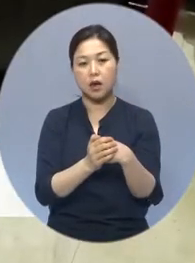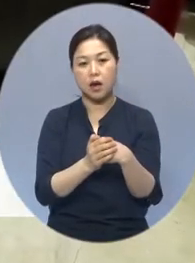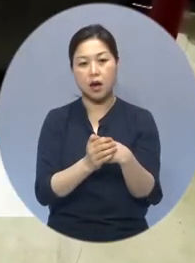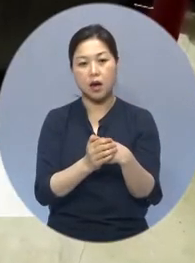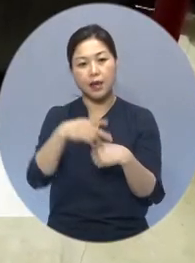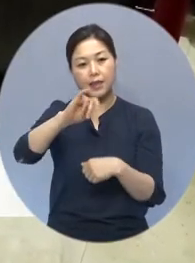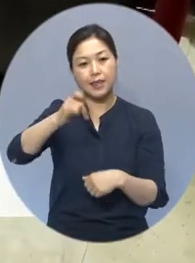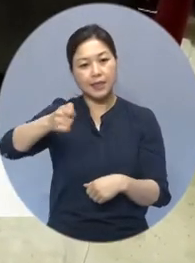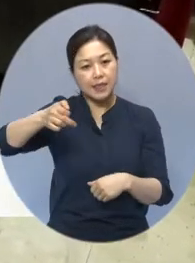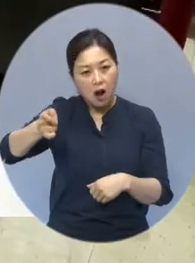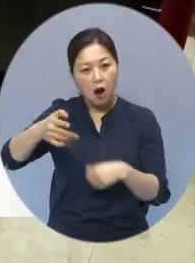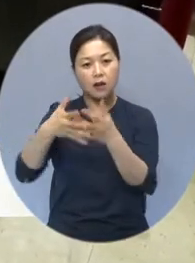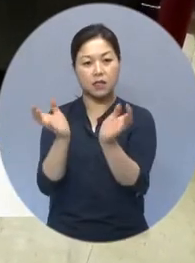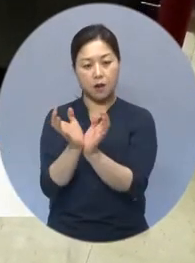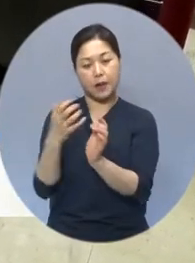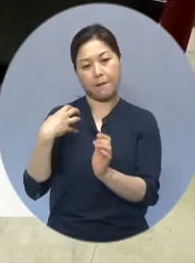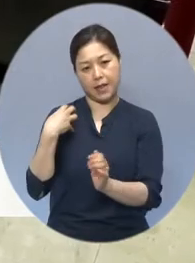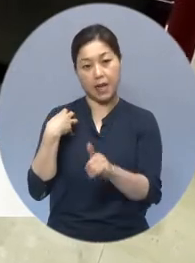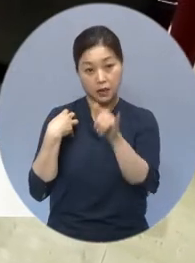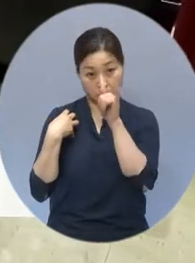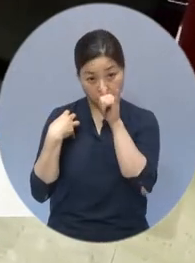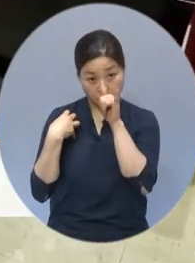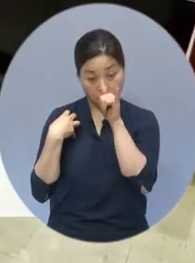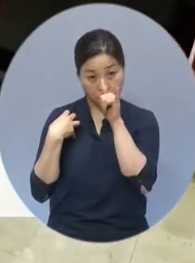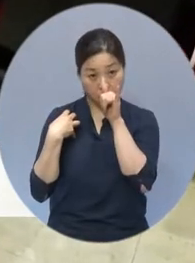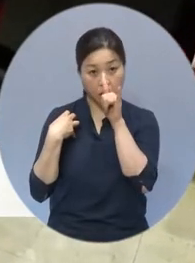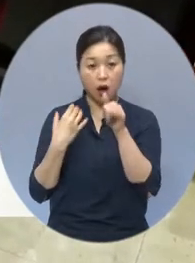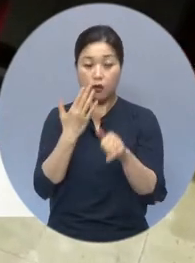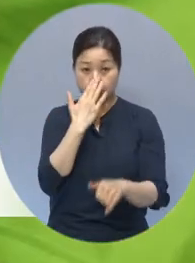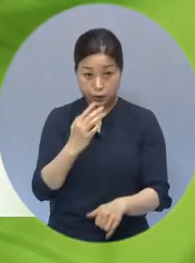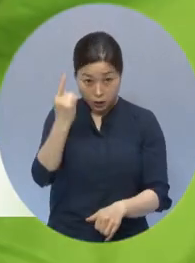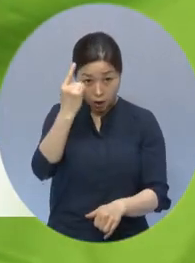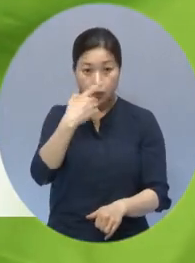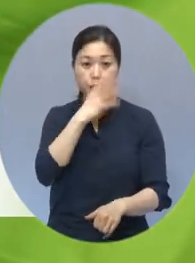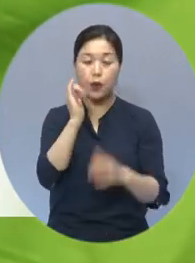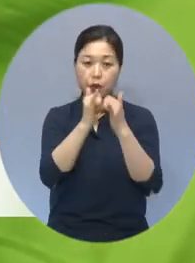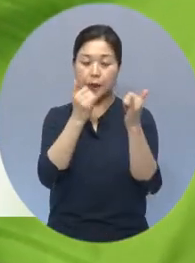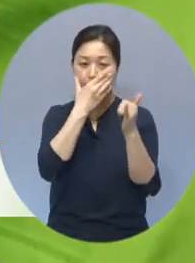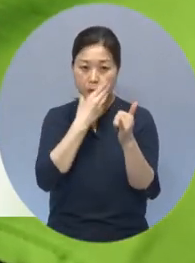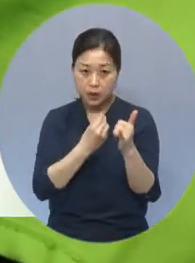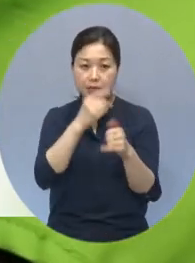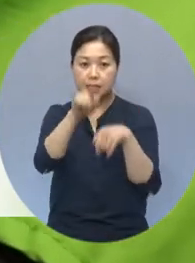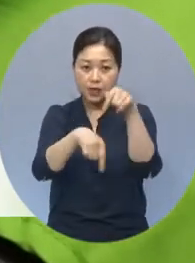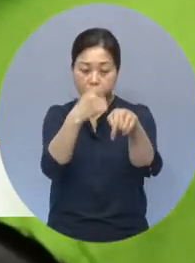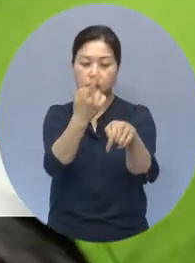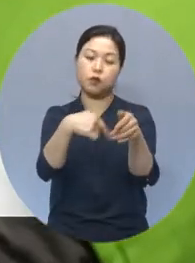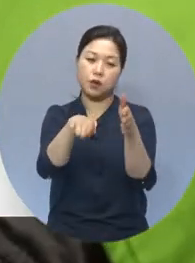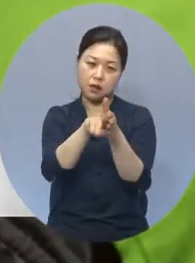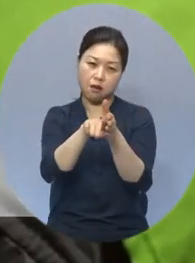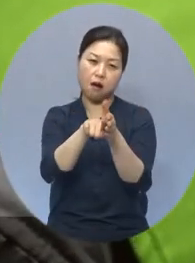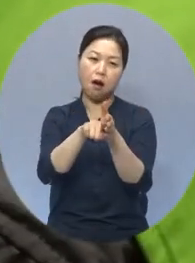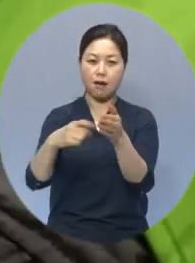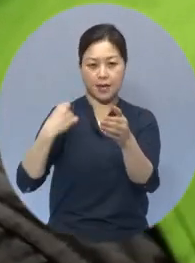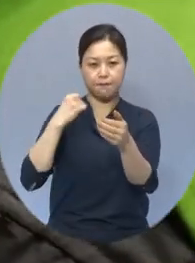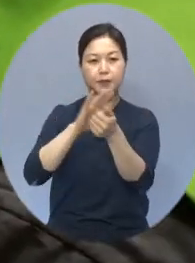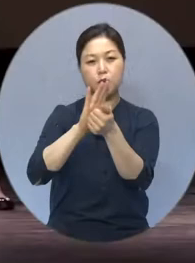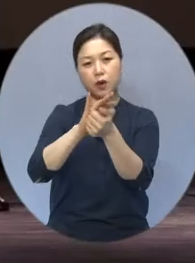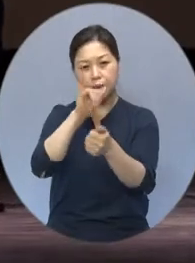시니어 클럽이 전담을 하고 있어 순천시 노인 복지 실현에 큰 힘이 되고 있습니다.